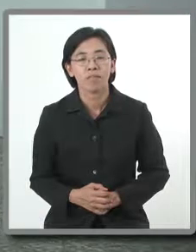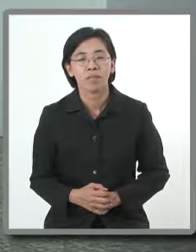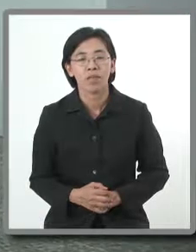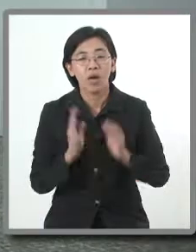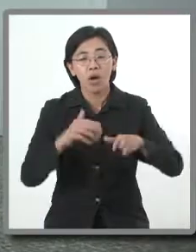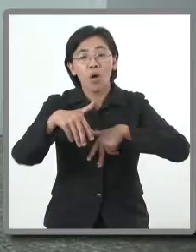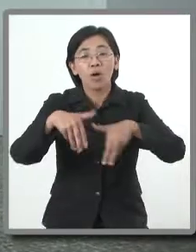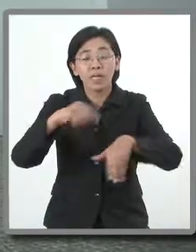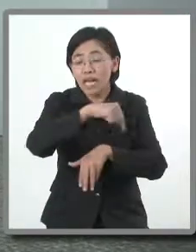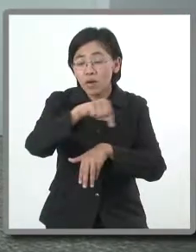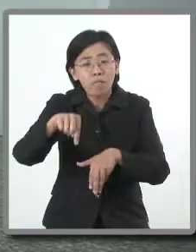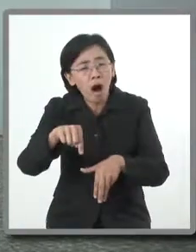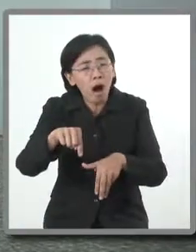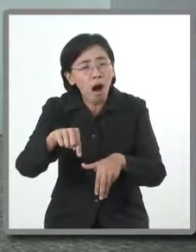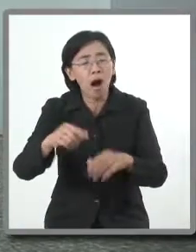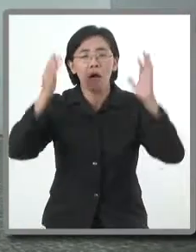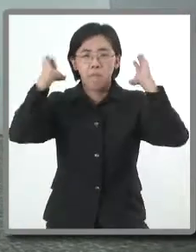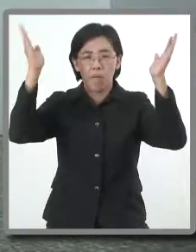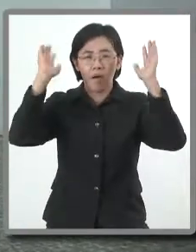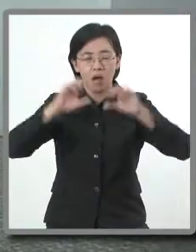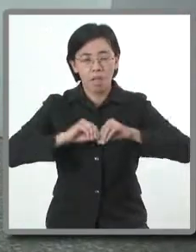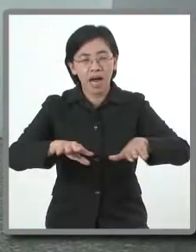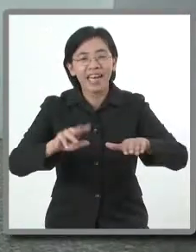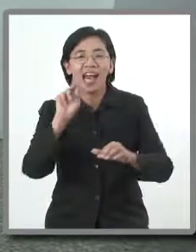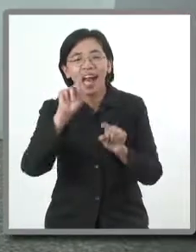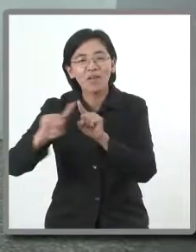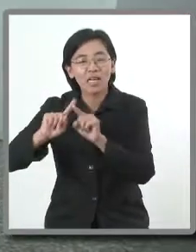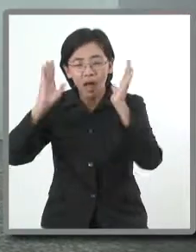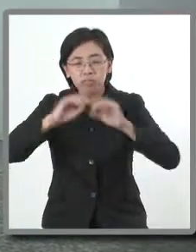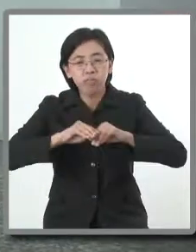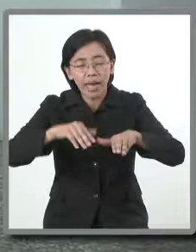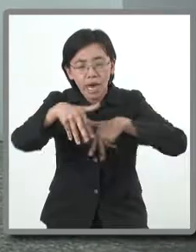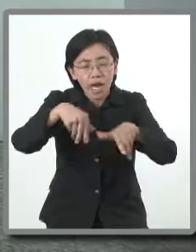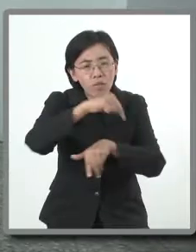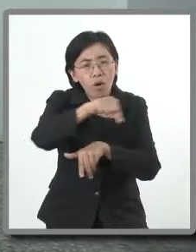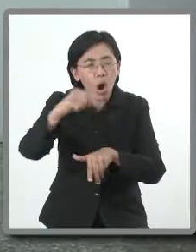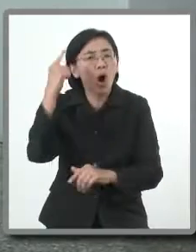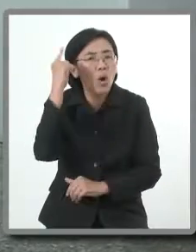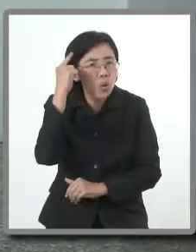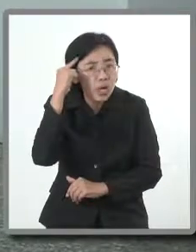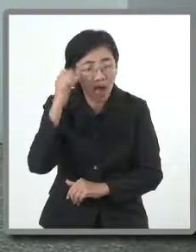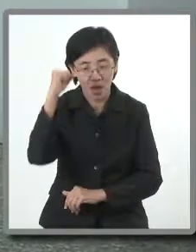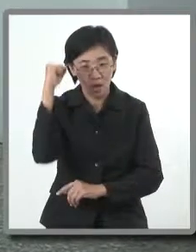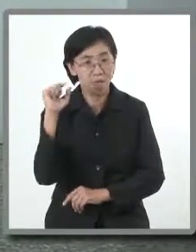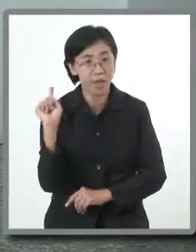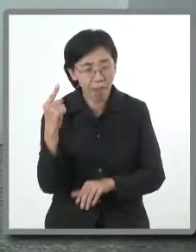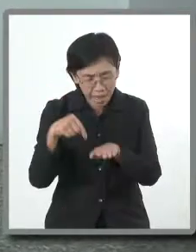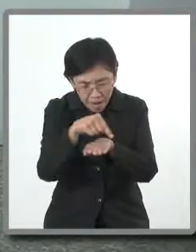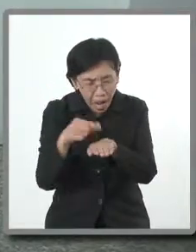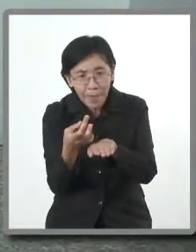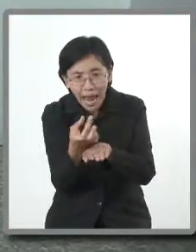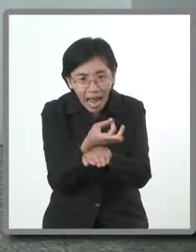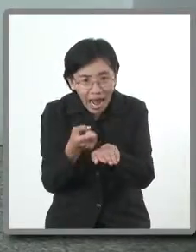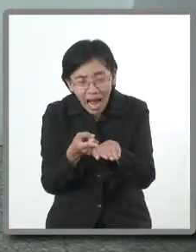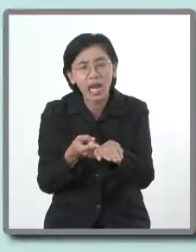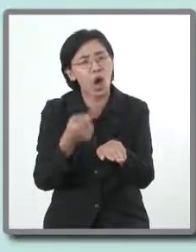นะครับแล้วก็มีการประชาสัมพันธ์ออกไปทางสื่อต่างๆให้พี่น้องประชาชนได้รับทราบว่ารถใหม่หน้าตาเป็นยังไง ใช่เพราะว่าประชา